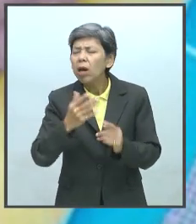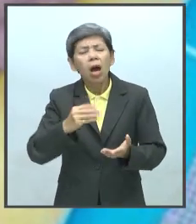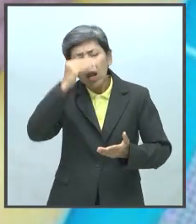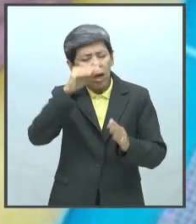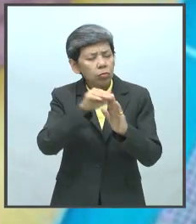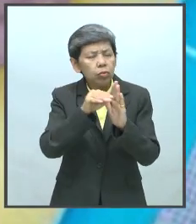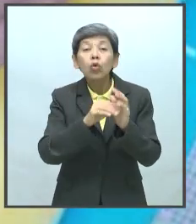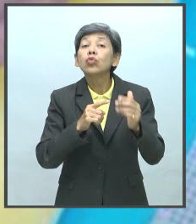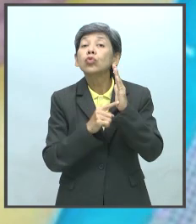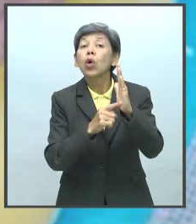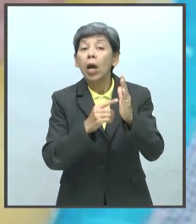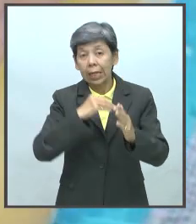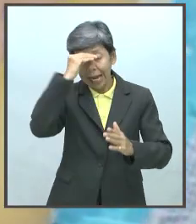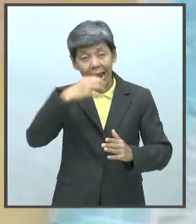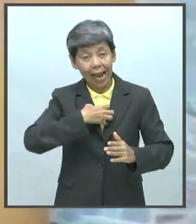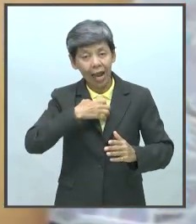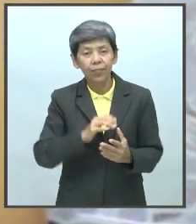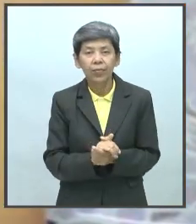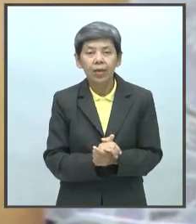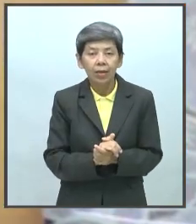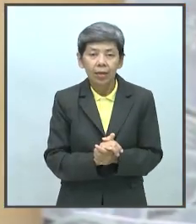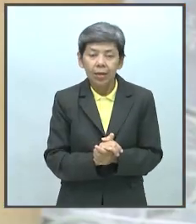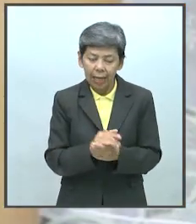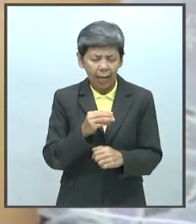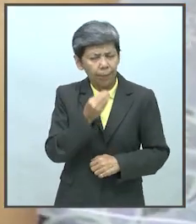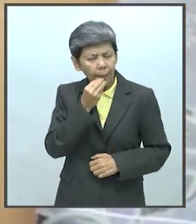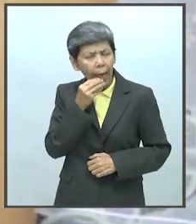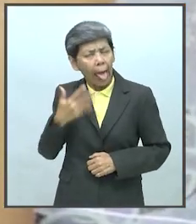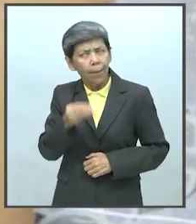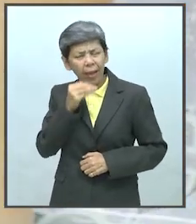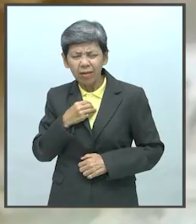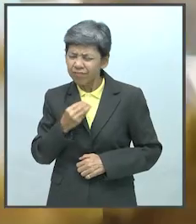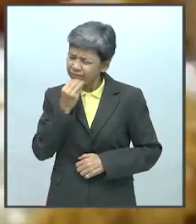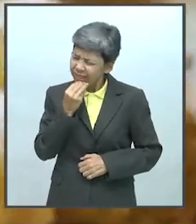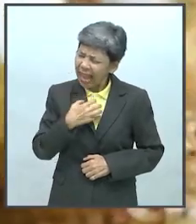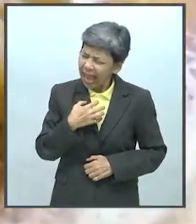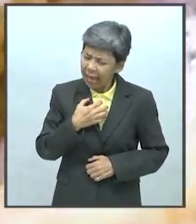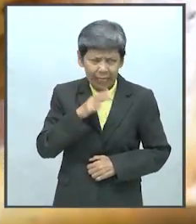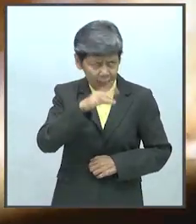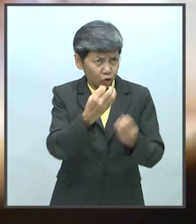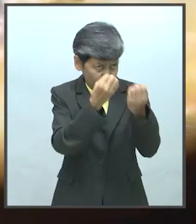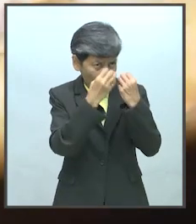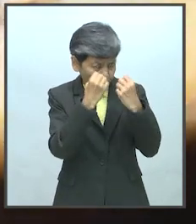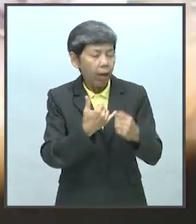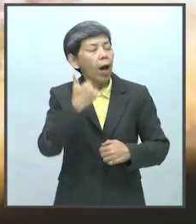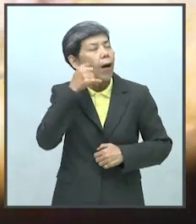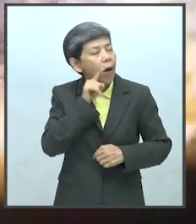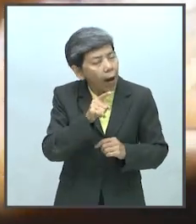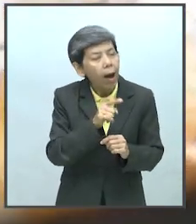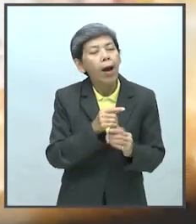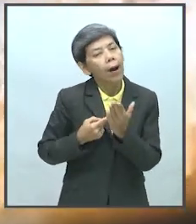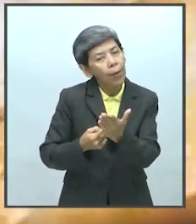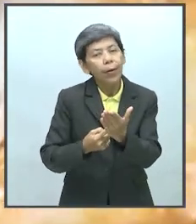ตามต้องการเลยยกตัวอย่างเช่นเคยไปทานขนมตัวนี้มาหรือว่าอยากทำขนมตัวนี้ขายนะฮะก็สอบถามมาก็จะได้นำเสน